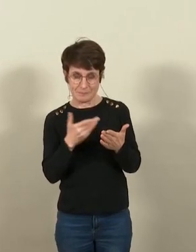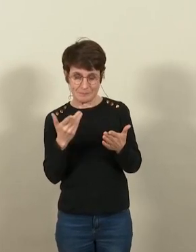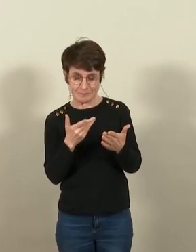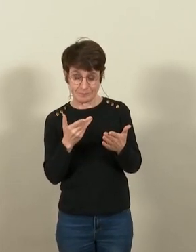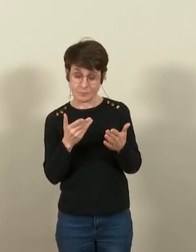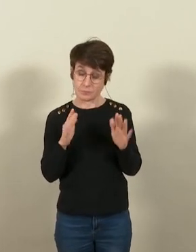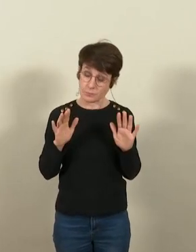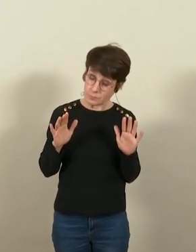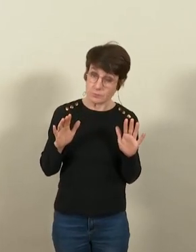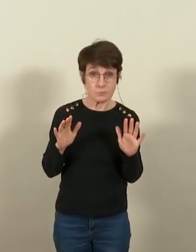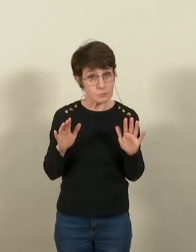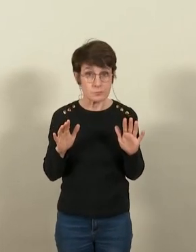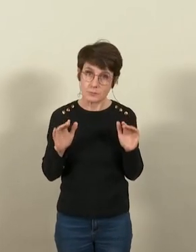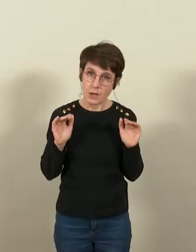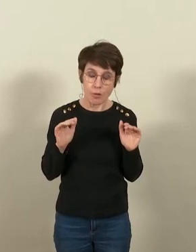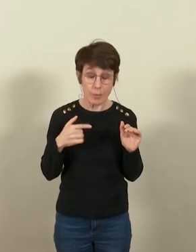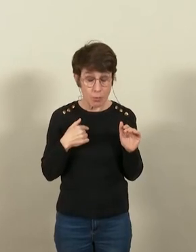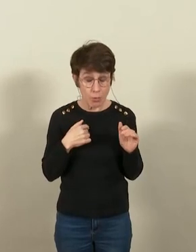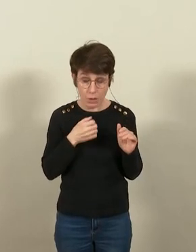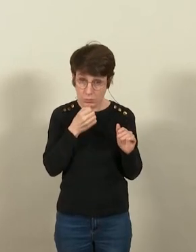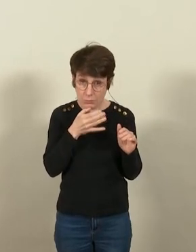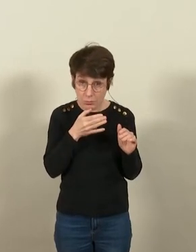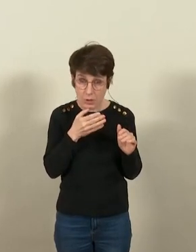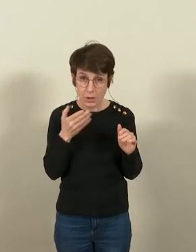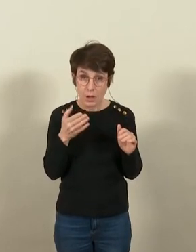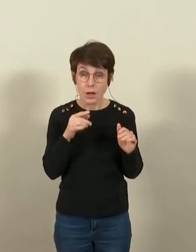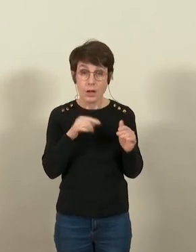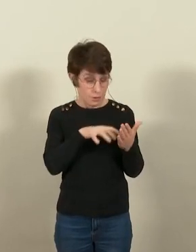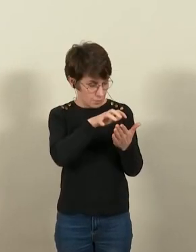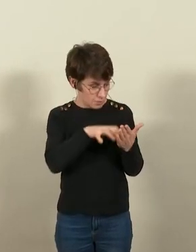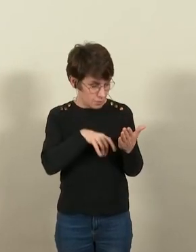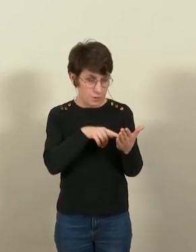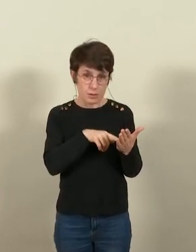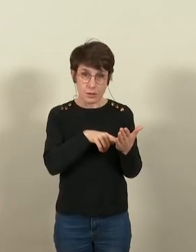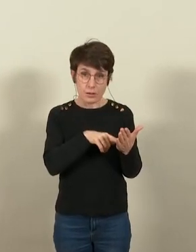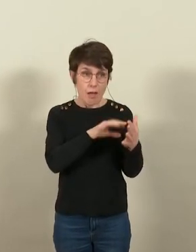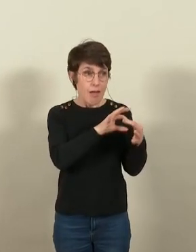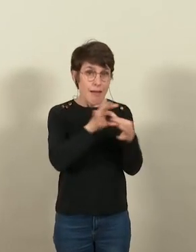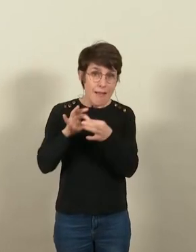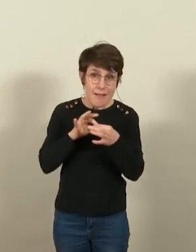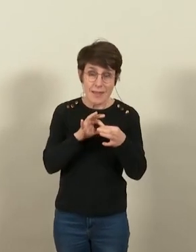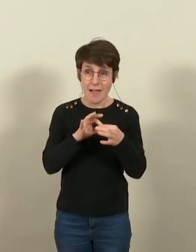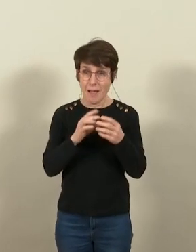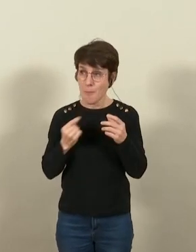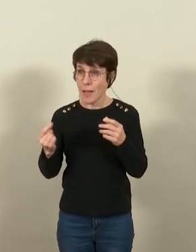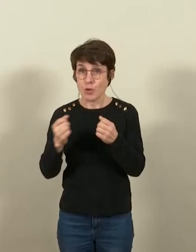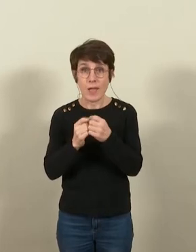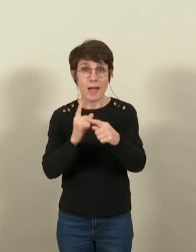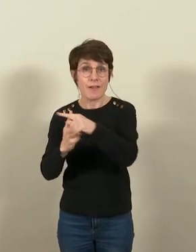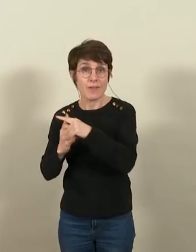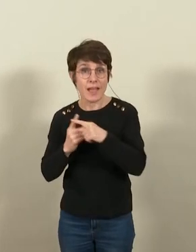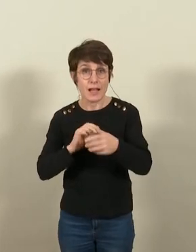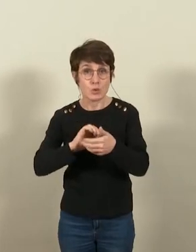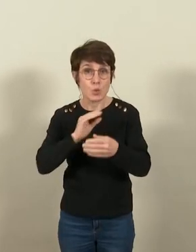alors là ça c'est M c'est quand même assez étonnant c'est l'absence totale quand même de lien et de partenariat avec les fédérations de sport